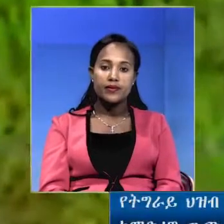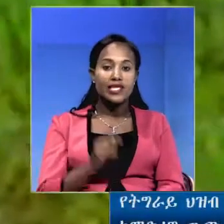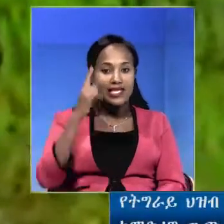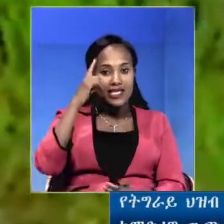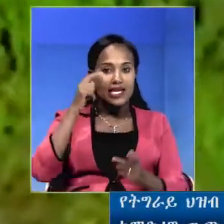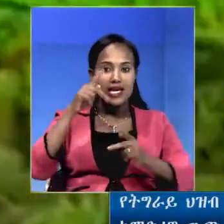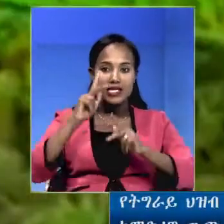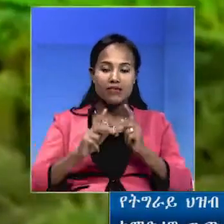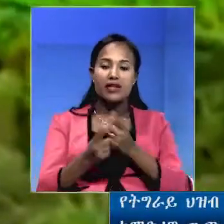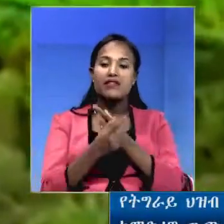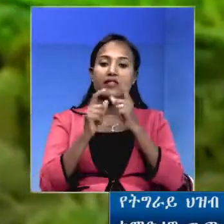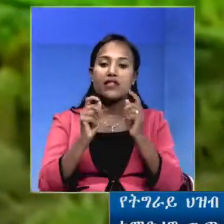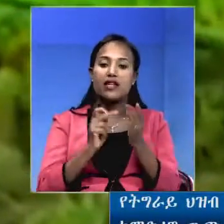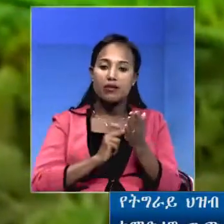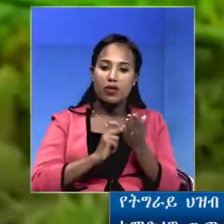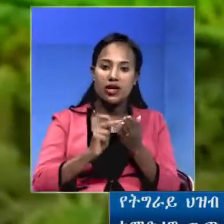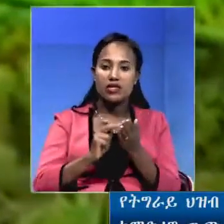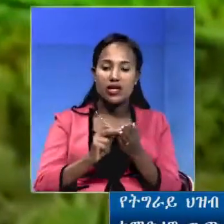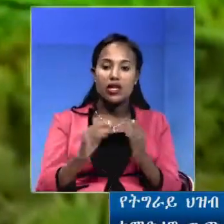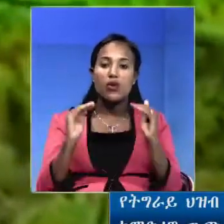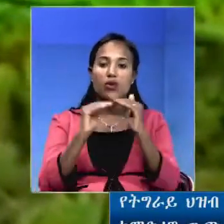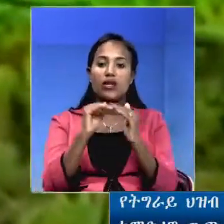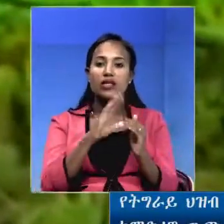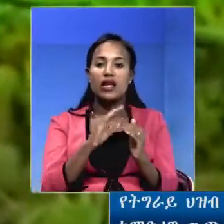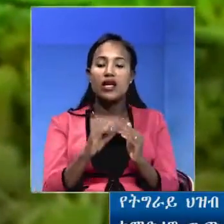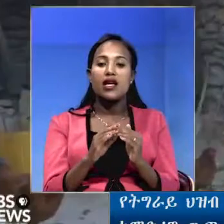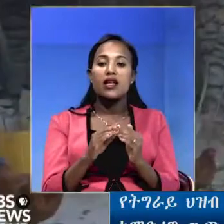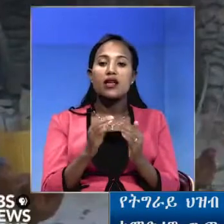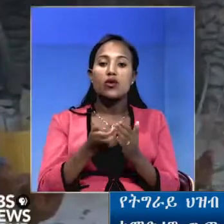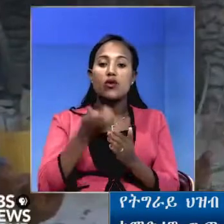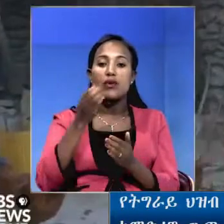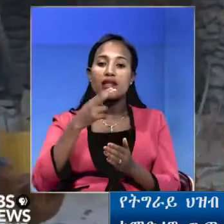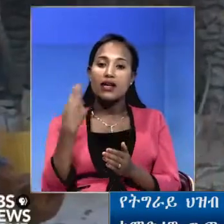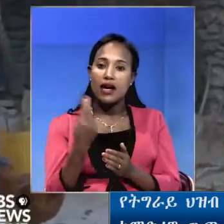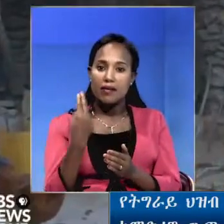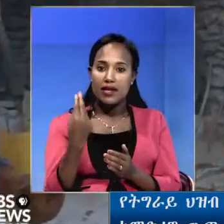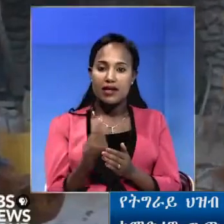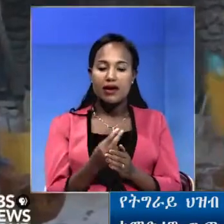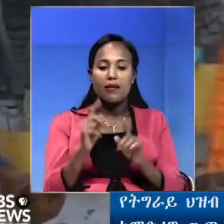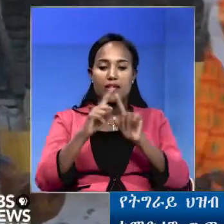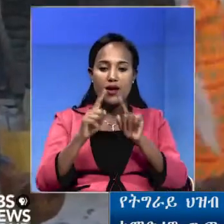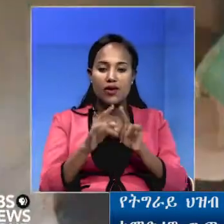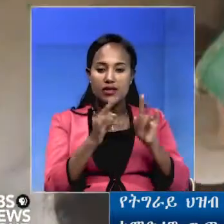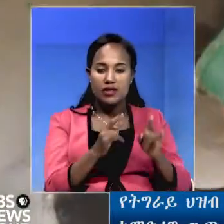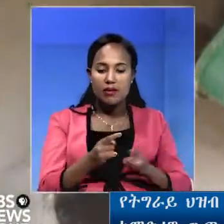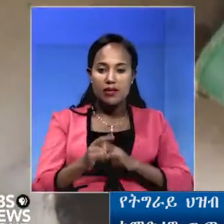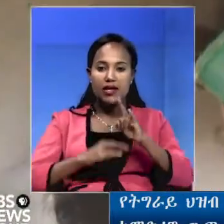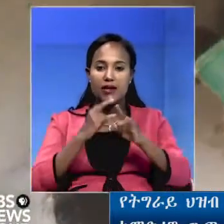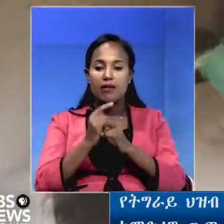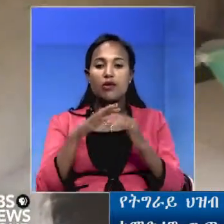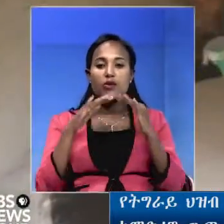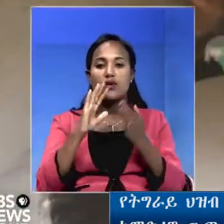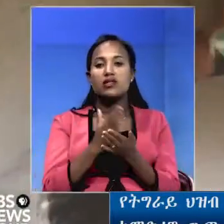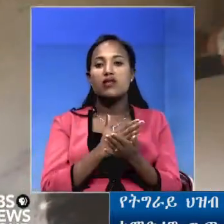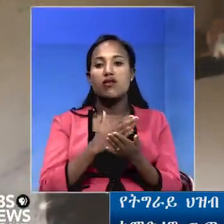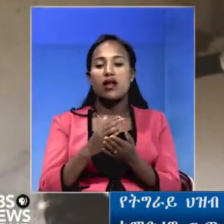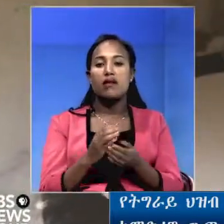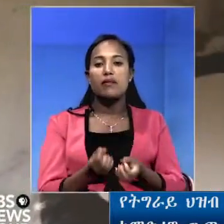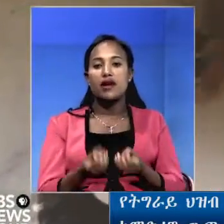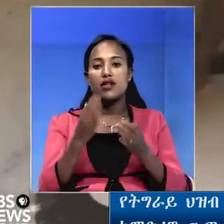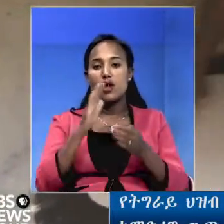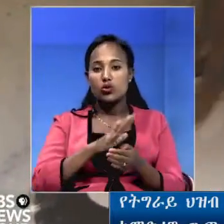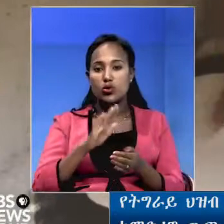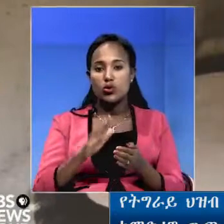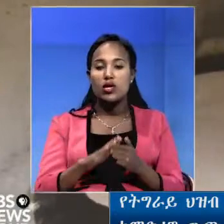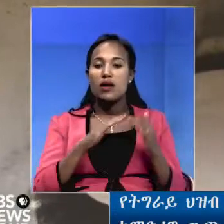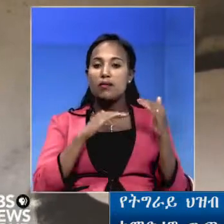የትግራይ ህዝብ ለፍትህ ለዲሞክራሲ ለእኩልነትና ለኢኮኖሚያዊ ተጠቃሚነት በተለያየ ዘመን በጦርነት ተሳትፏል። በርካታ